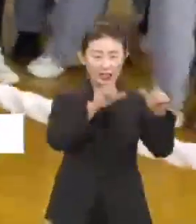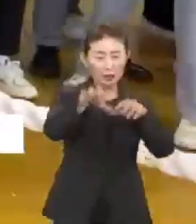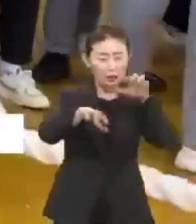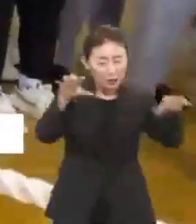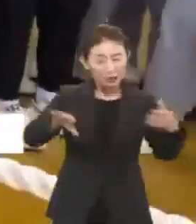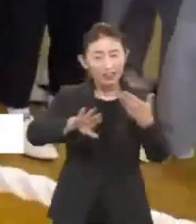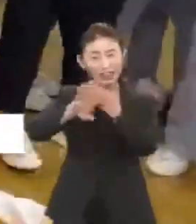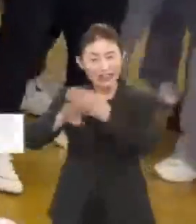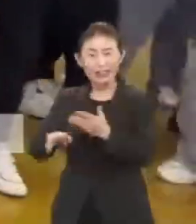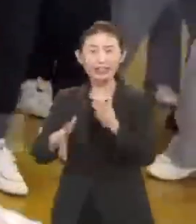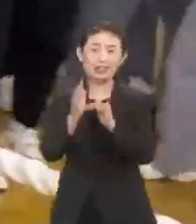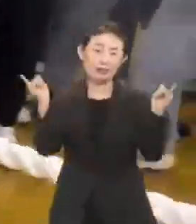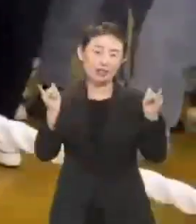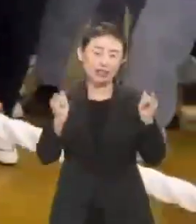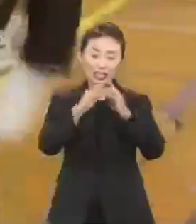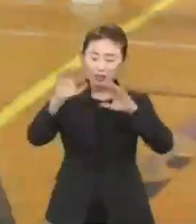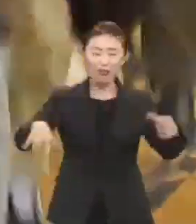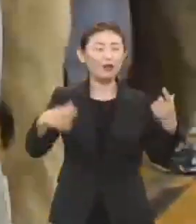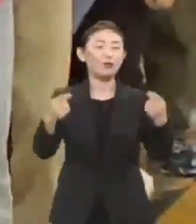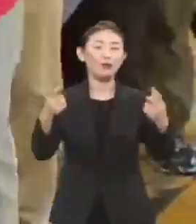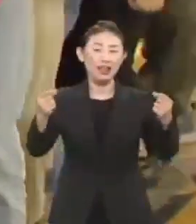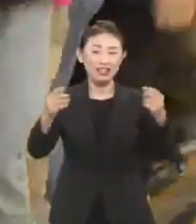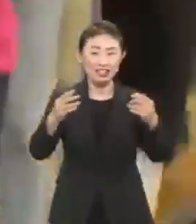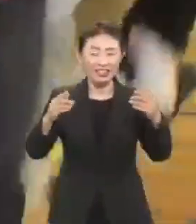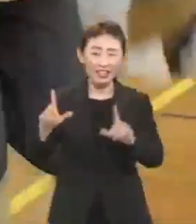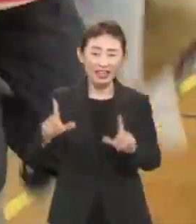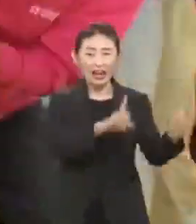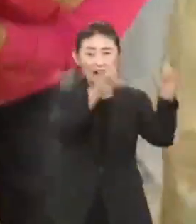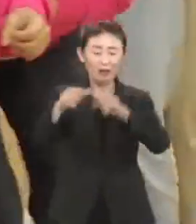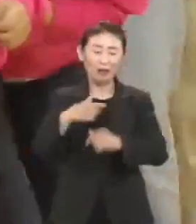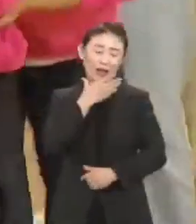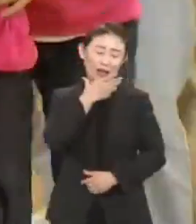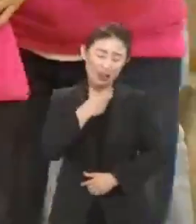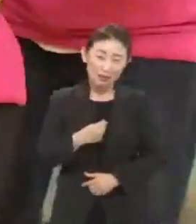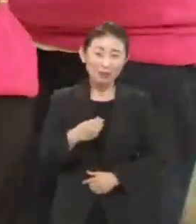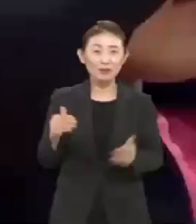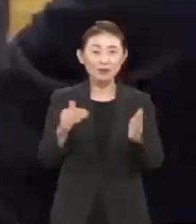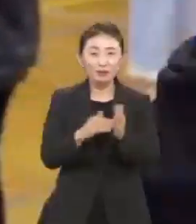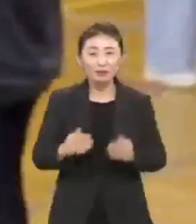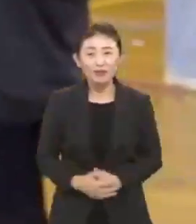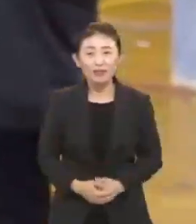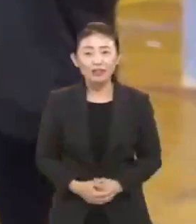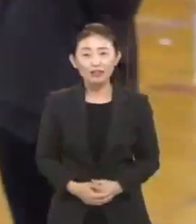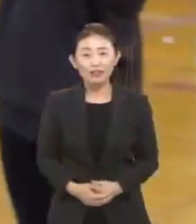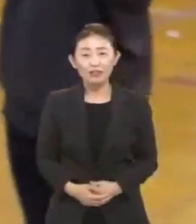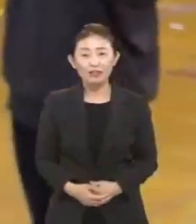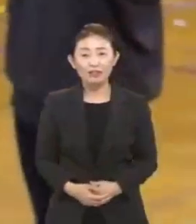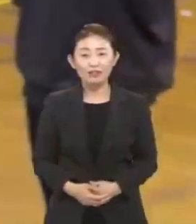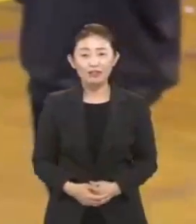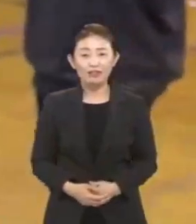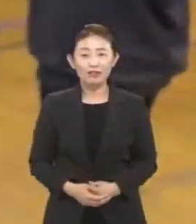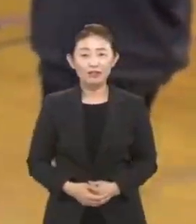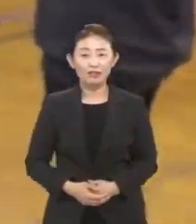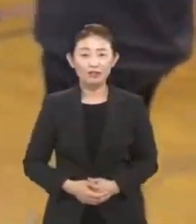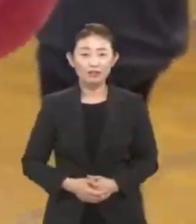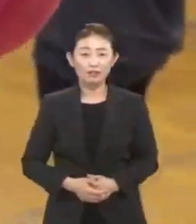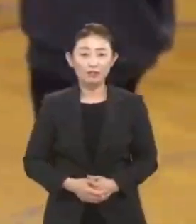시민들도 지역의 이웃으로서 함께 일상의 행복을 나눈 훈훈한 하루였습니다. TJB 양정진입니다.